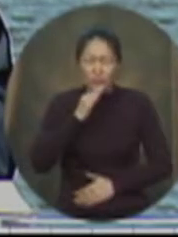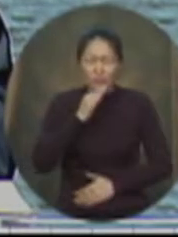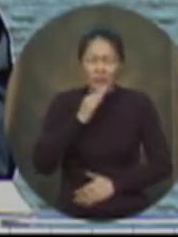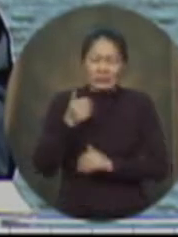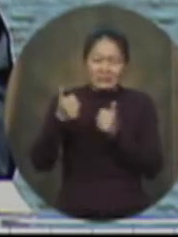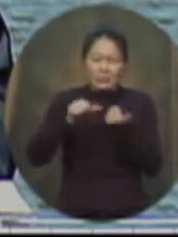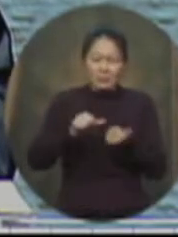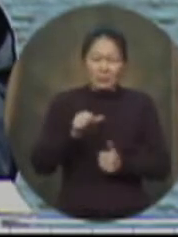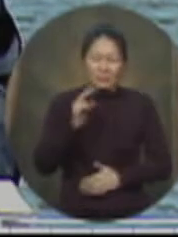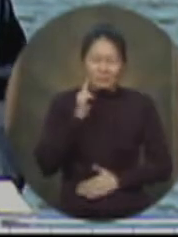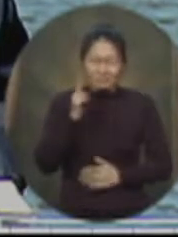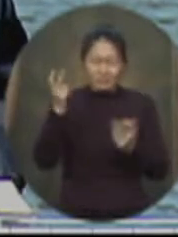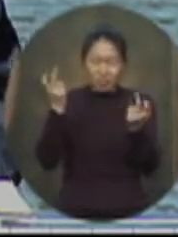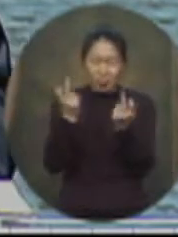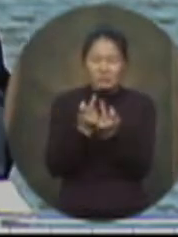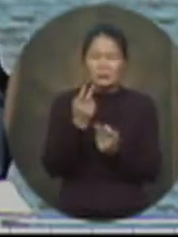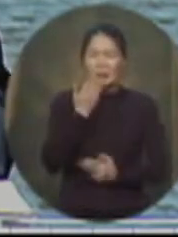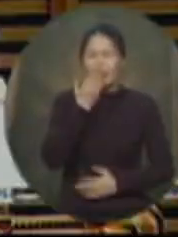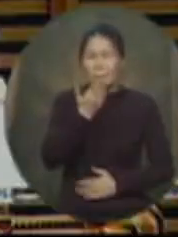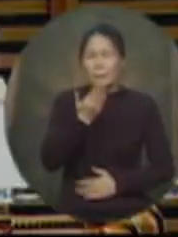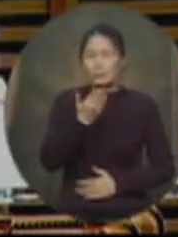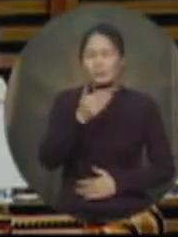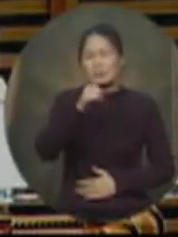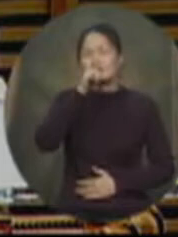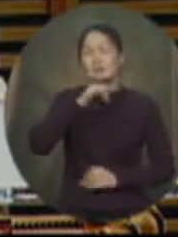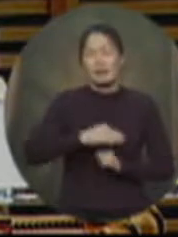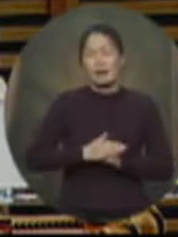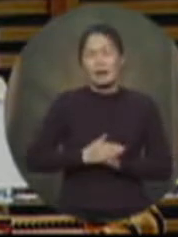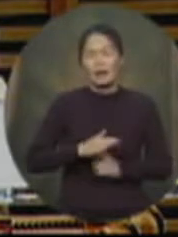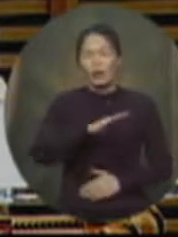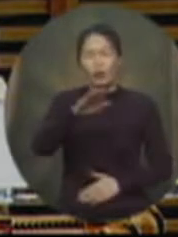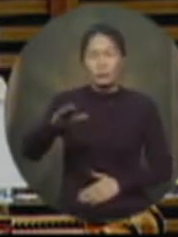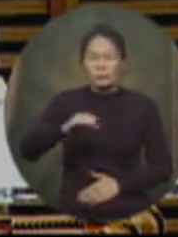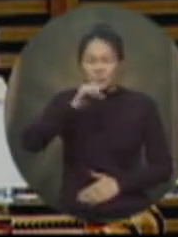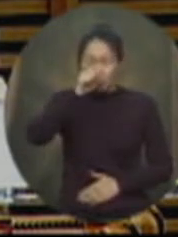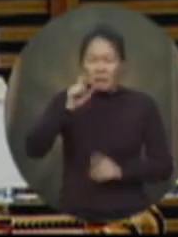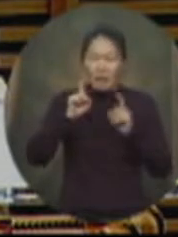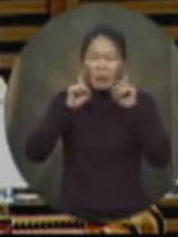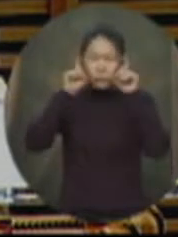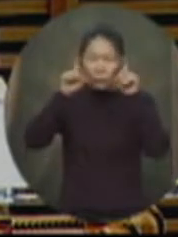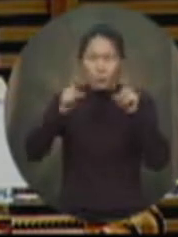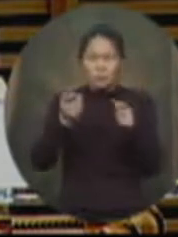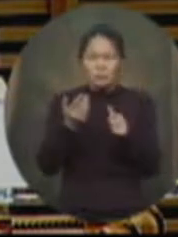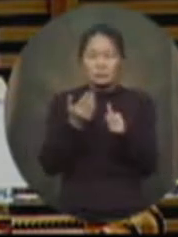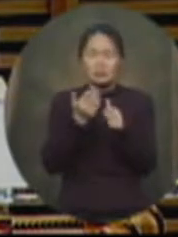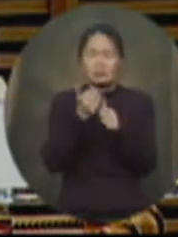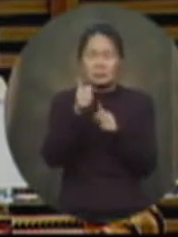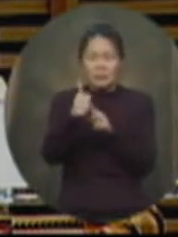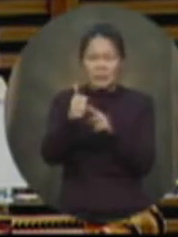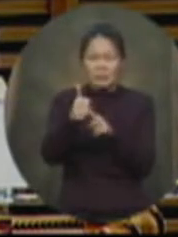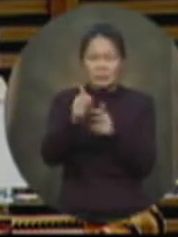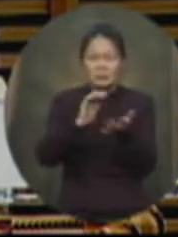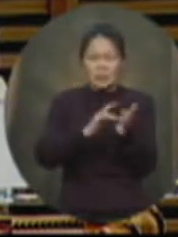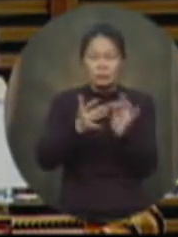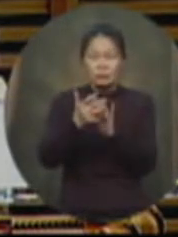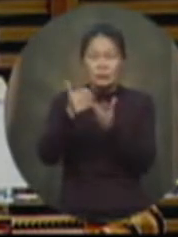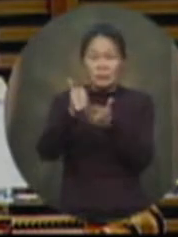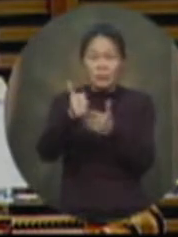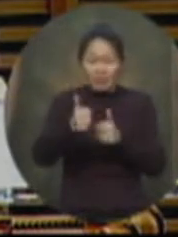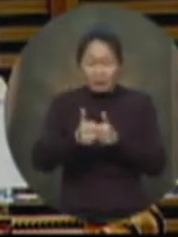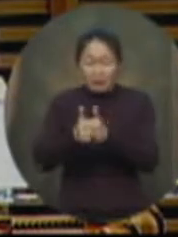거죠 여러분 선한 목자이신 예수님을 따라 살아야 그 양이 살잖아요